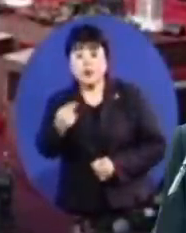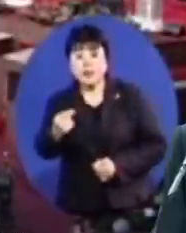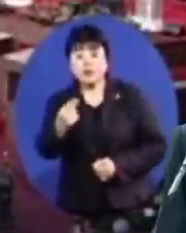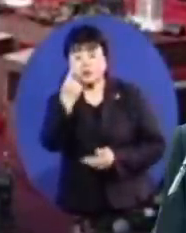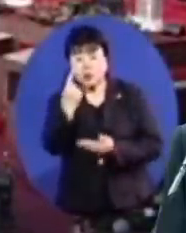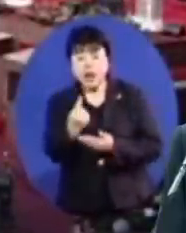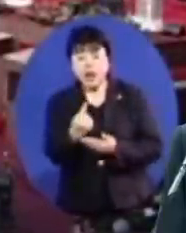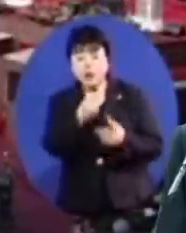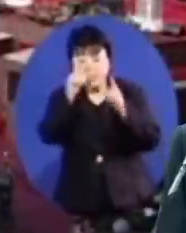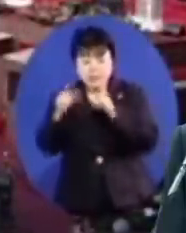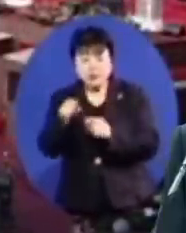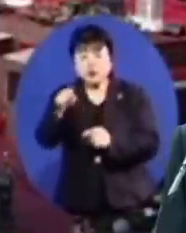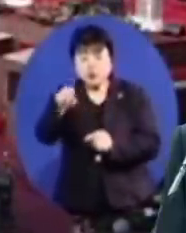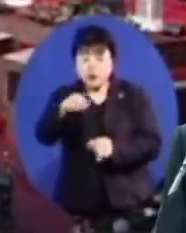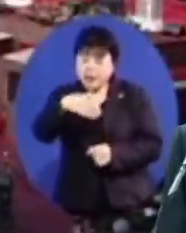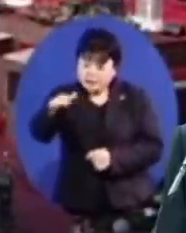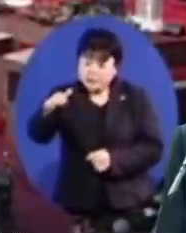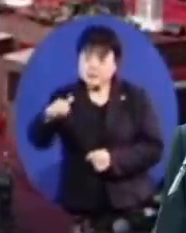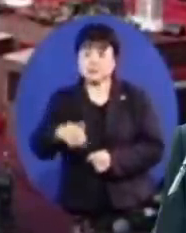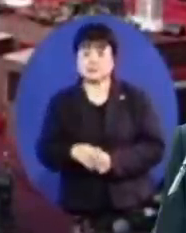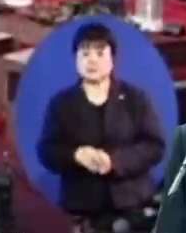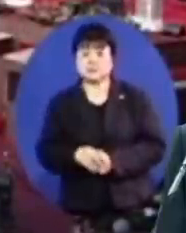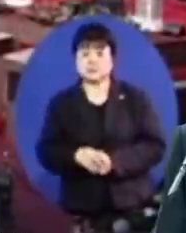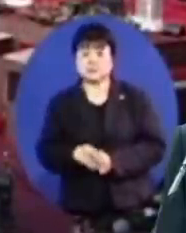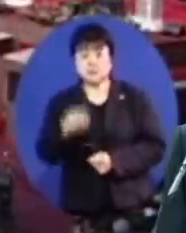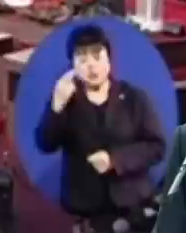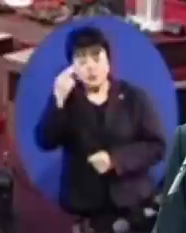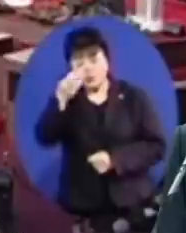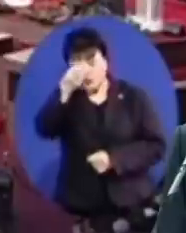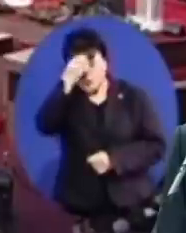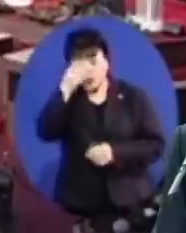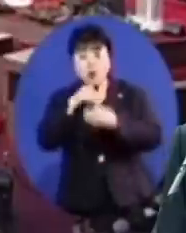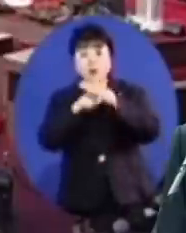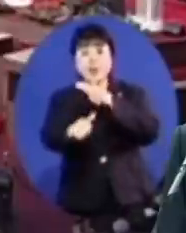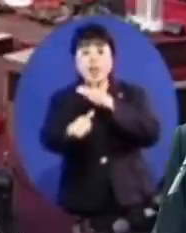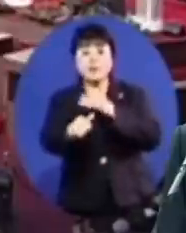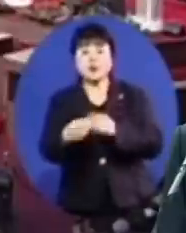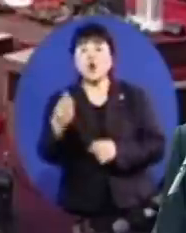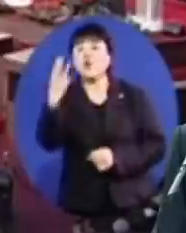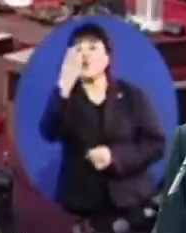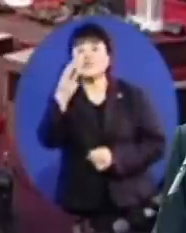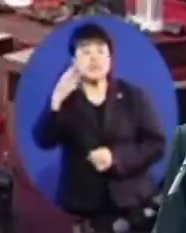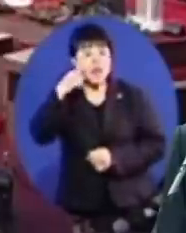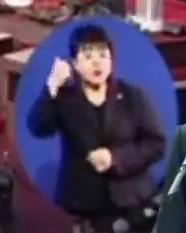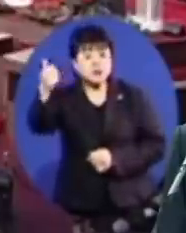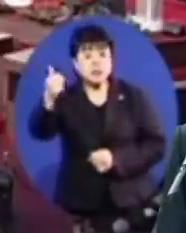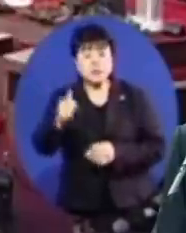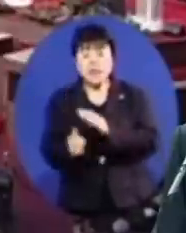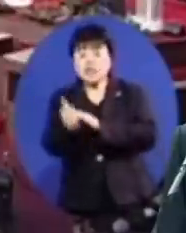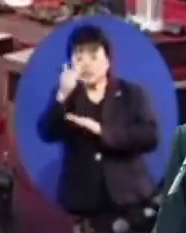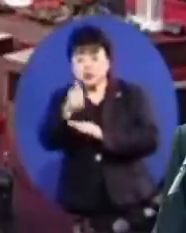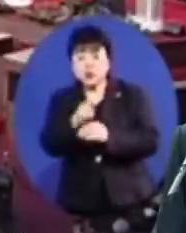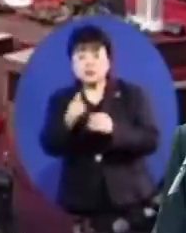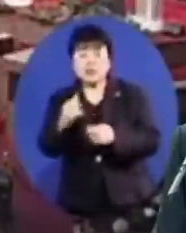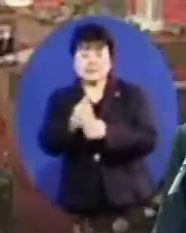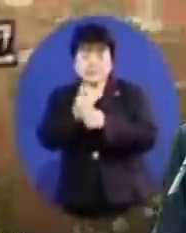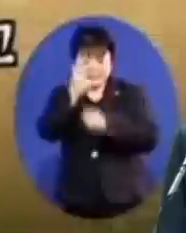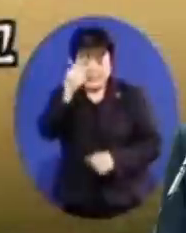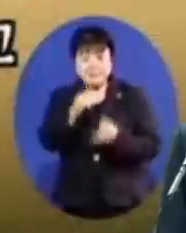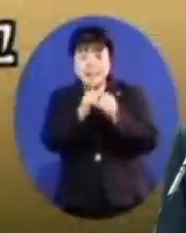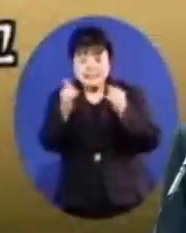와서 왜 살며 어디로 가느냐. 미국 기독교계의 지도자 존 맥스웰은 성공하는 사람과 실패하는